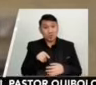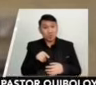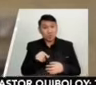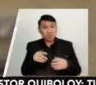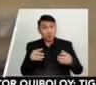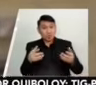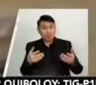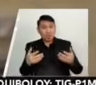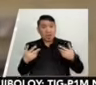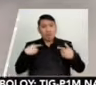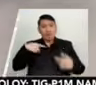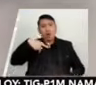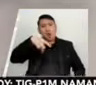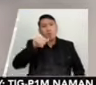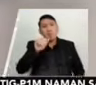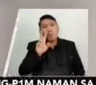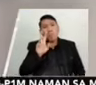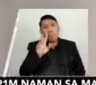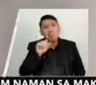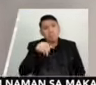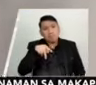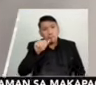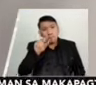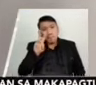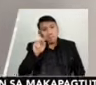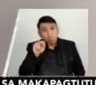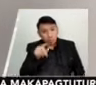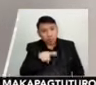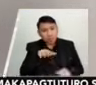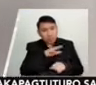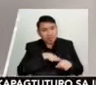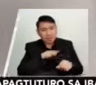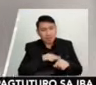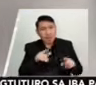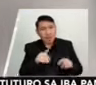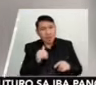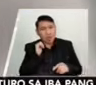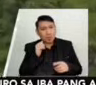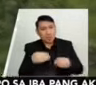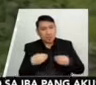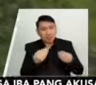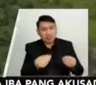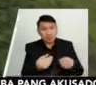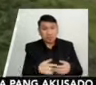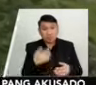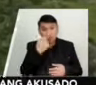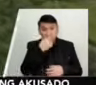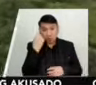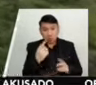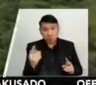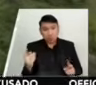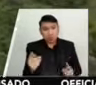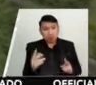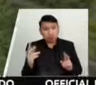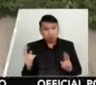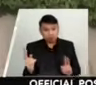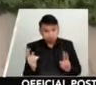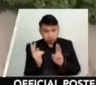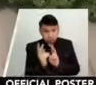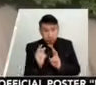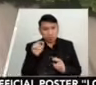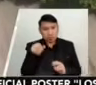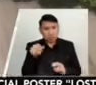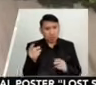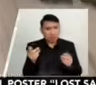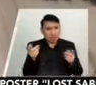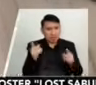niya kay Geneva. June 21 raw na makipagkita ang magkasintahan sa mga sospek sa Barangay Armenia, Tarlac City.